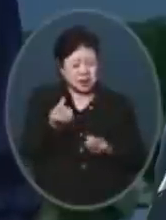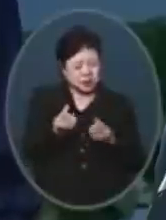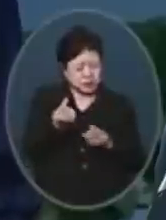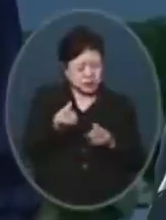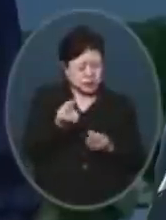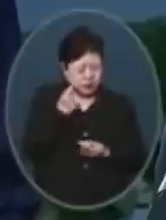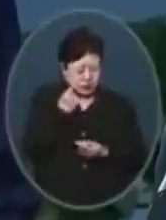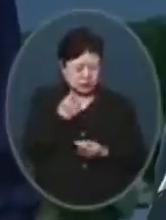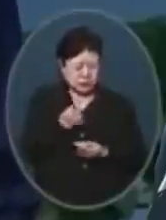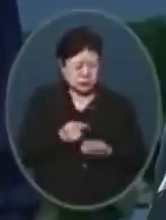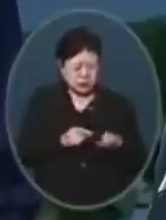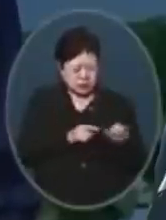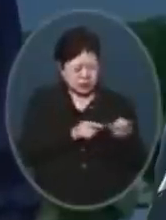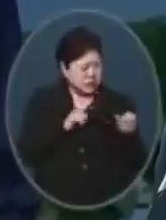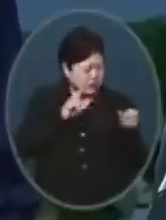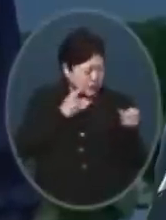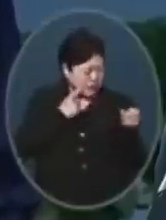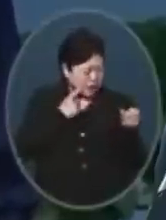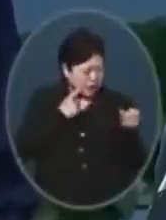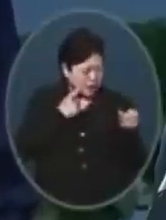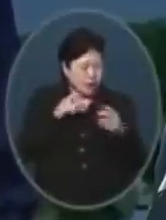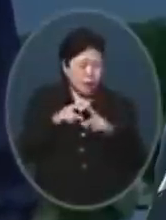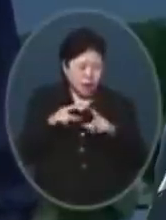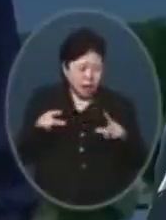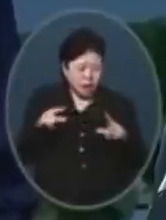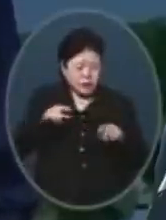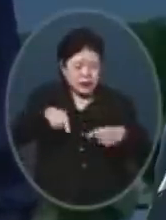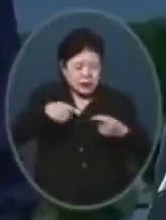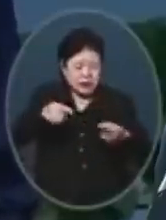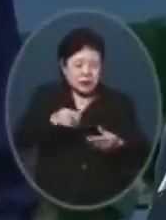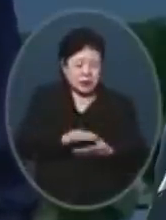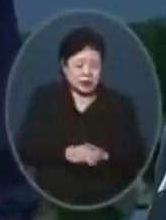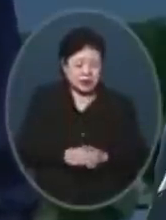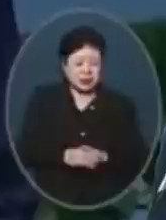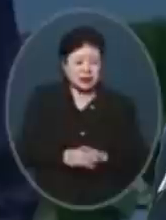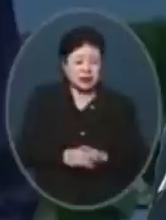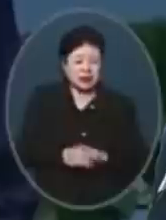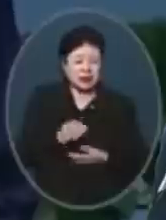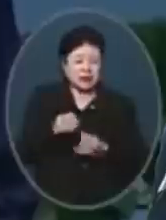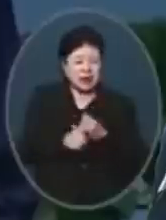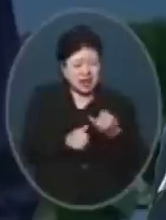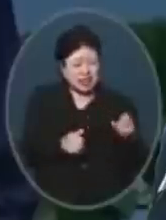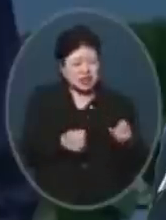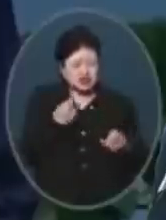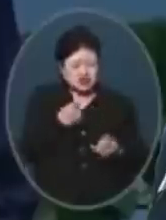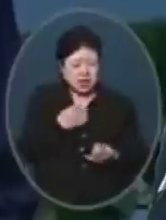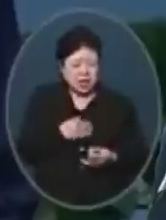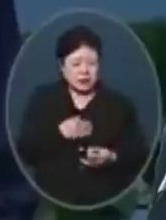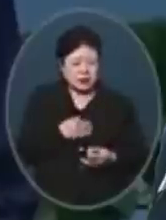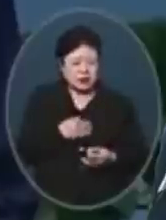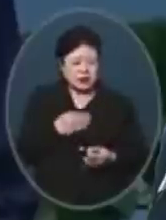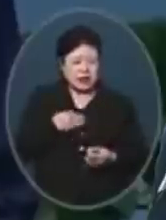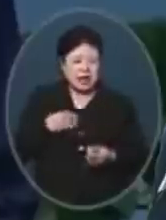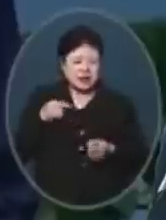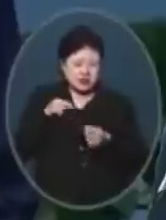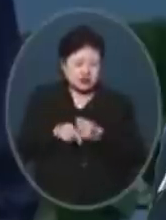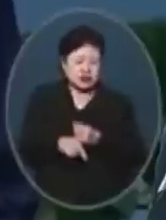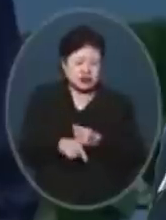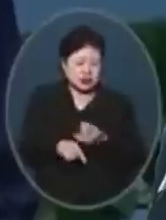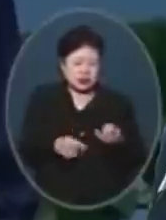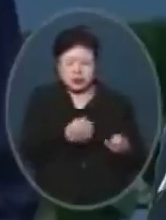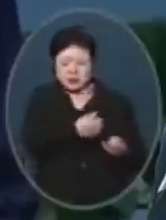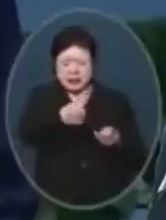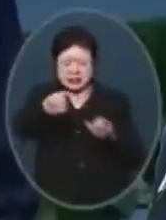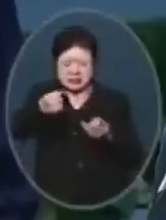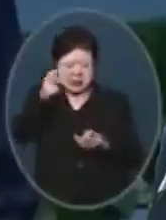할 수 없다. 애굽에 내려가면 틀림없이 네가 내 아내인 줄 알면 너를 죽이고 나를